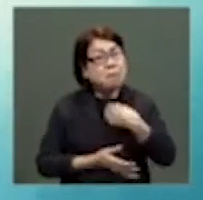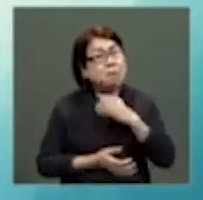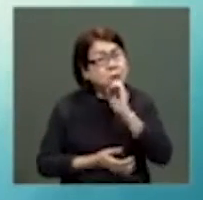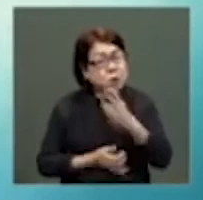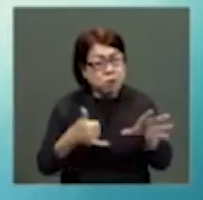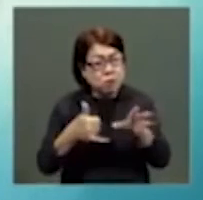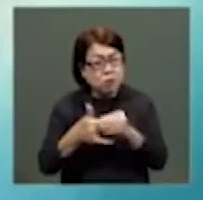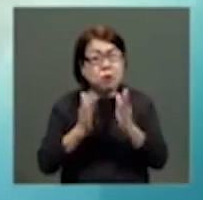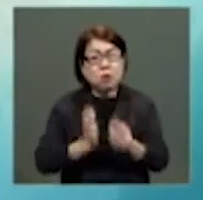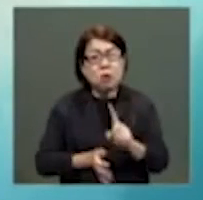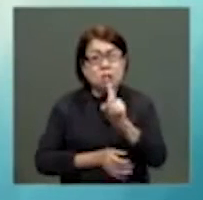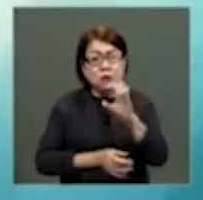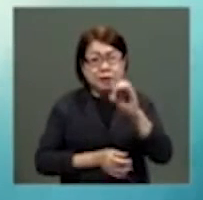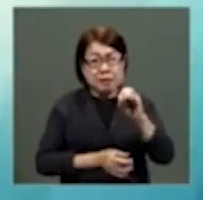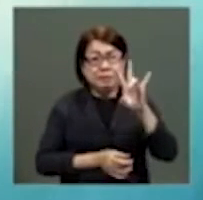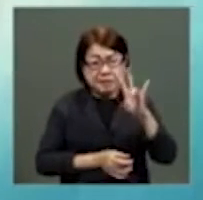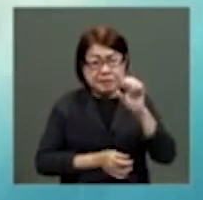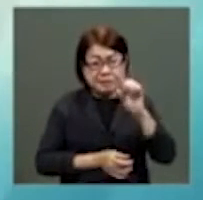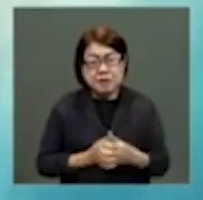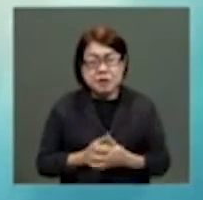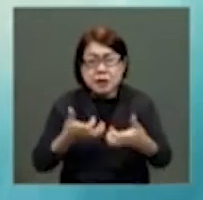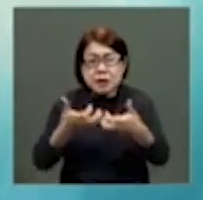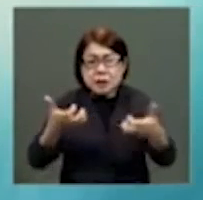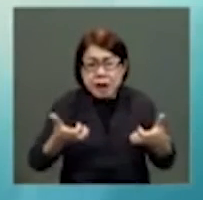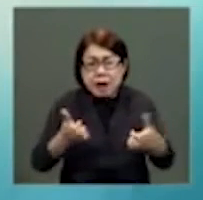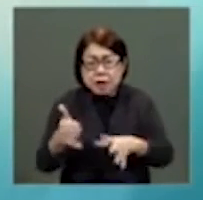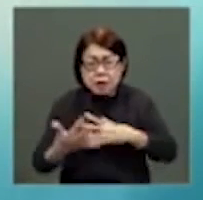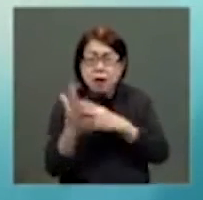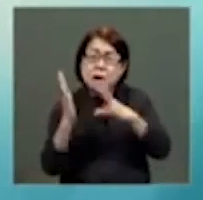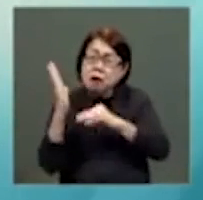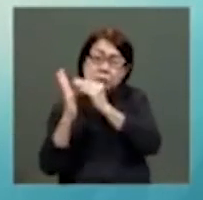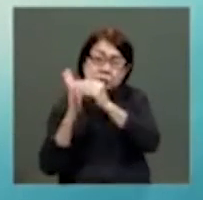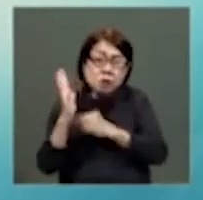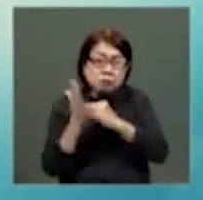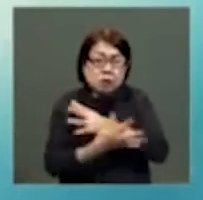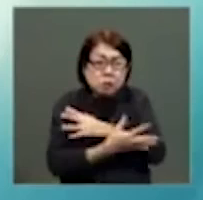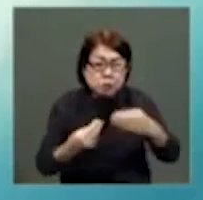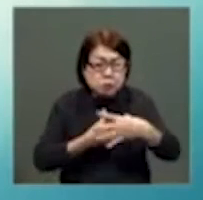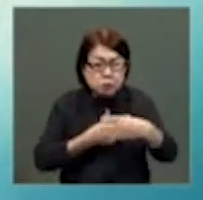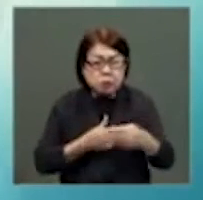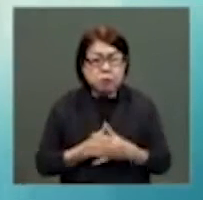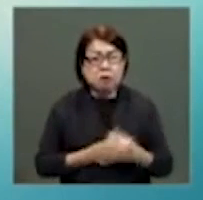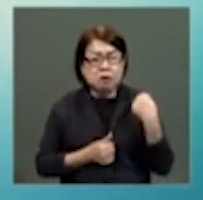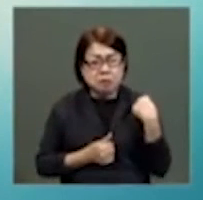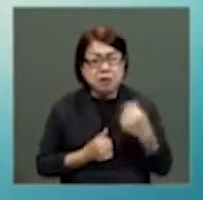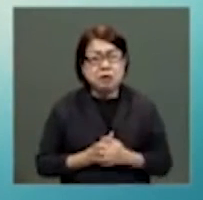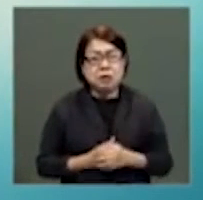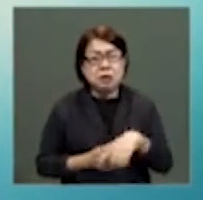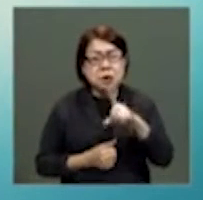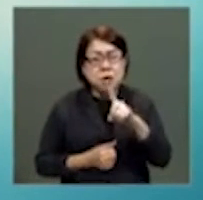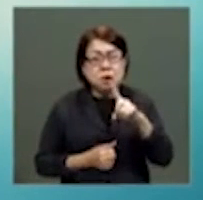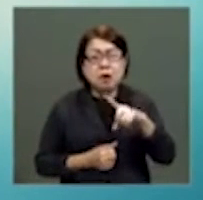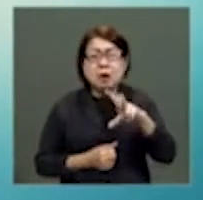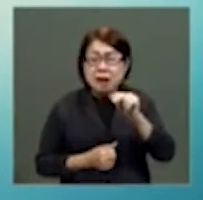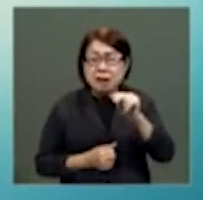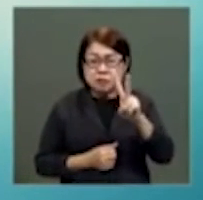ครับก็แยกย่อยออกมาเป็นติดเชื้อในประเทศ132แล้วก็ติดเชื้อมาจากต่างประเทศนะครับก็คือ State